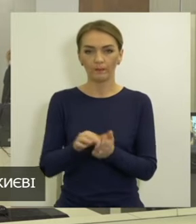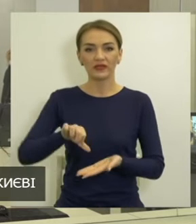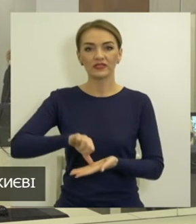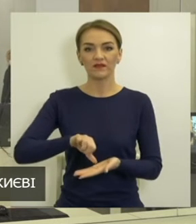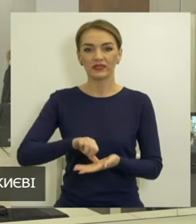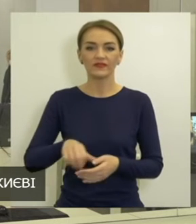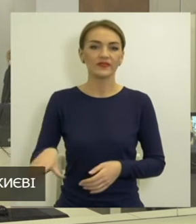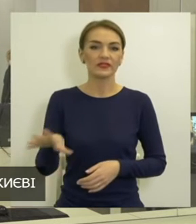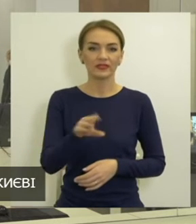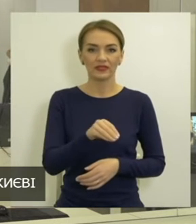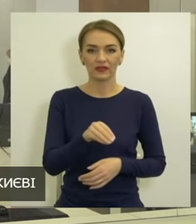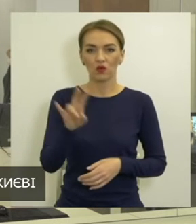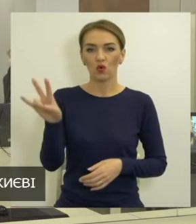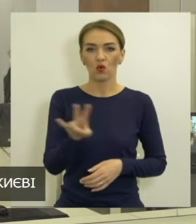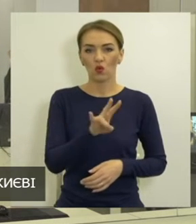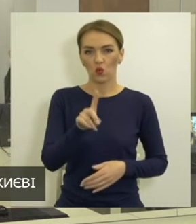представників всіх конфесій